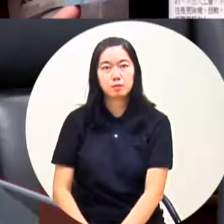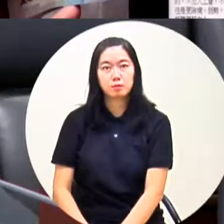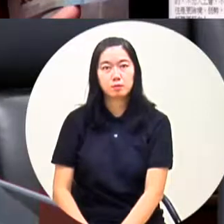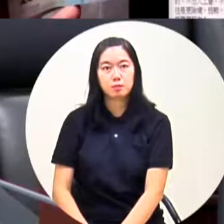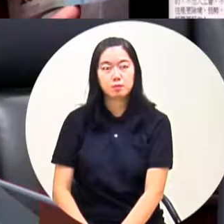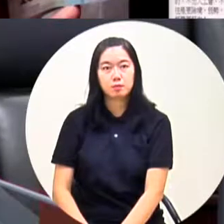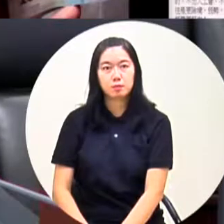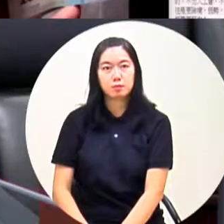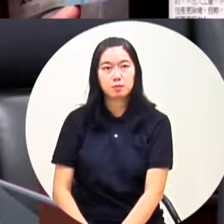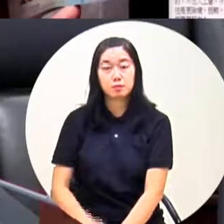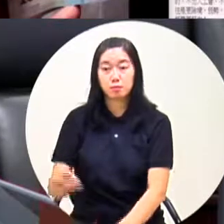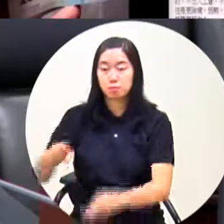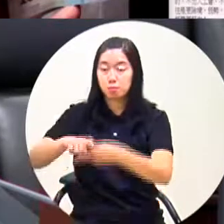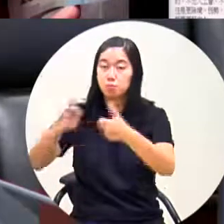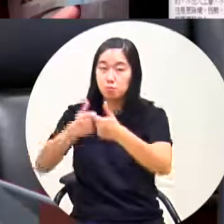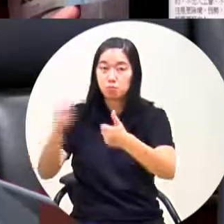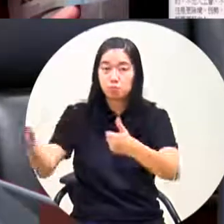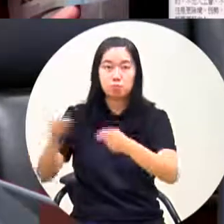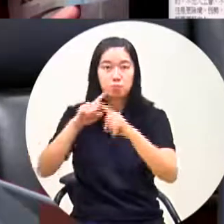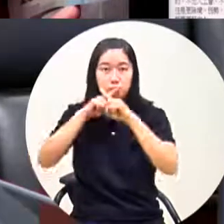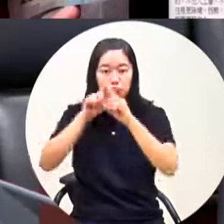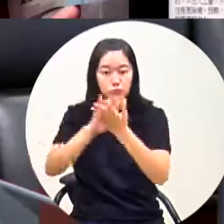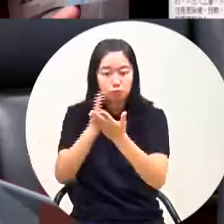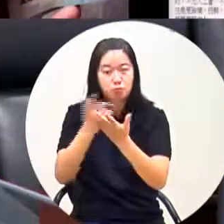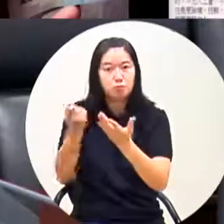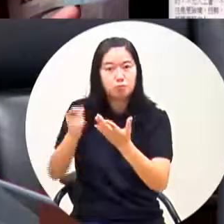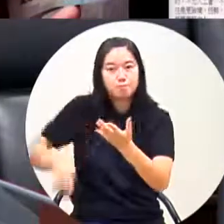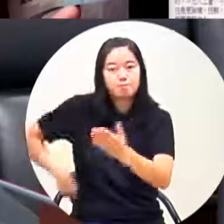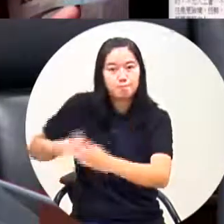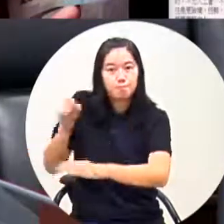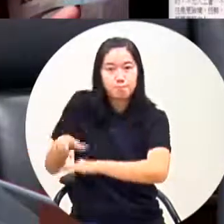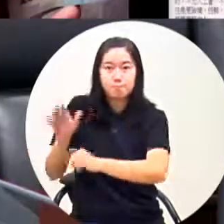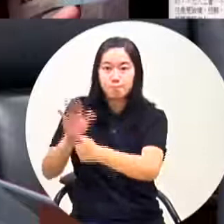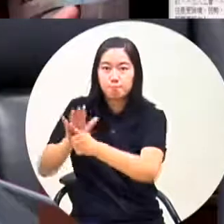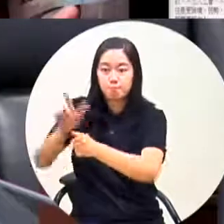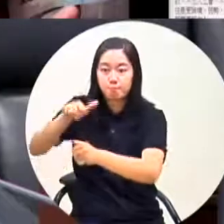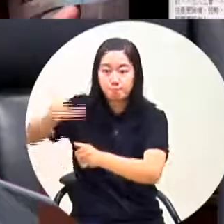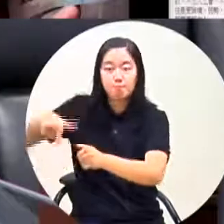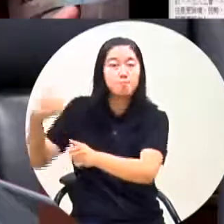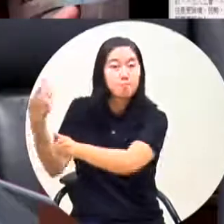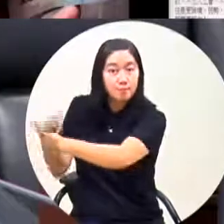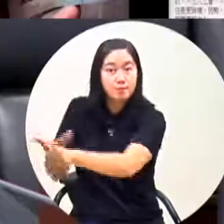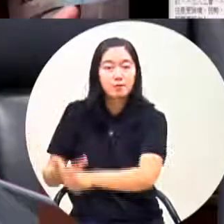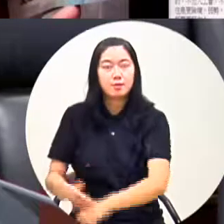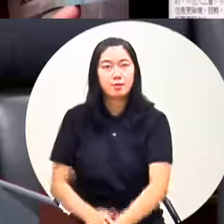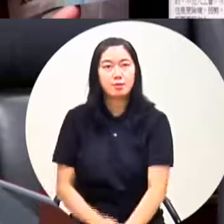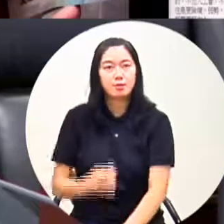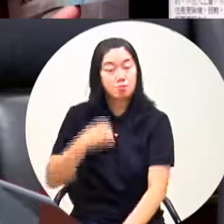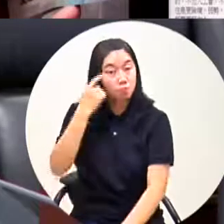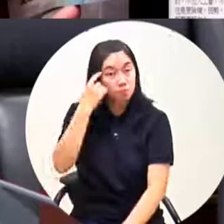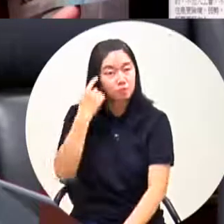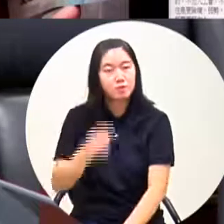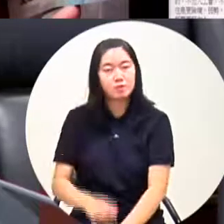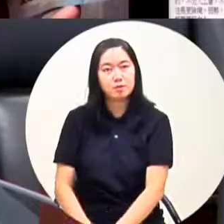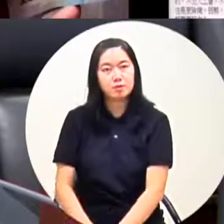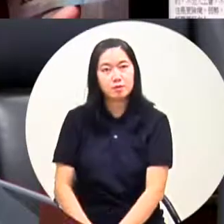就是工会这边秘书也哦赞助了6000块，你也马上给这个阿姨了，哦，我觉得你非常贴心